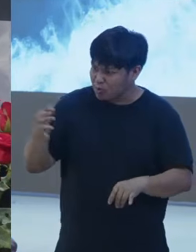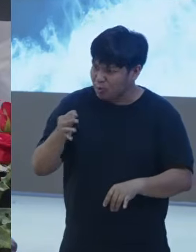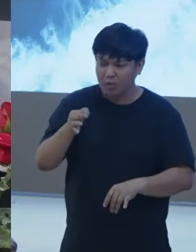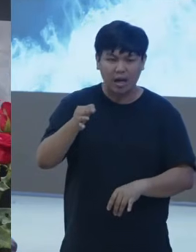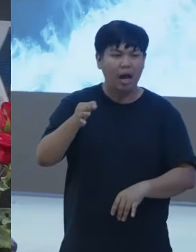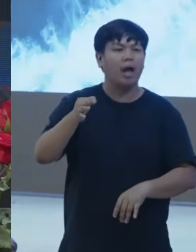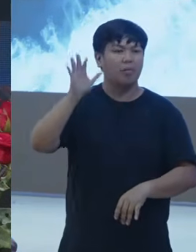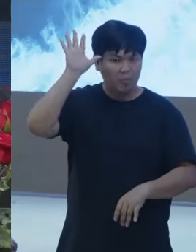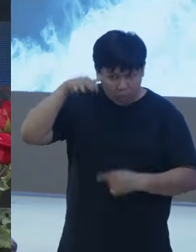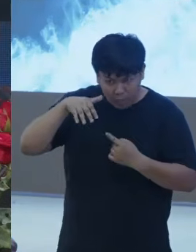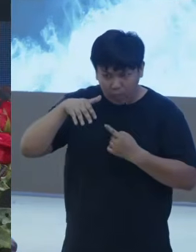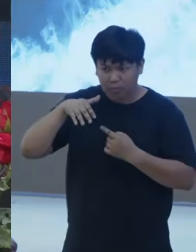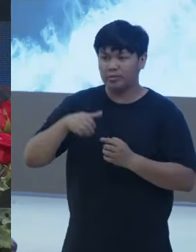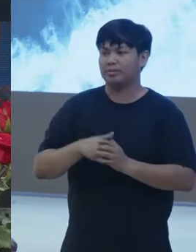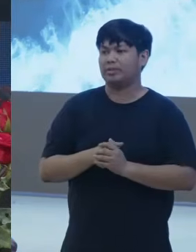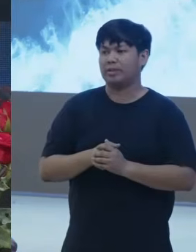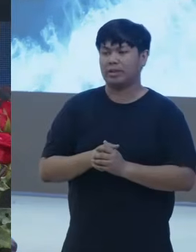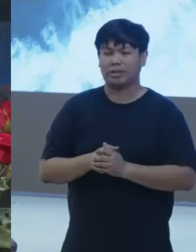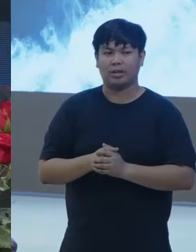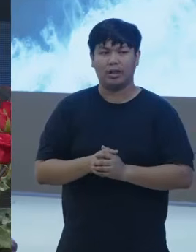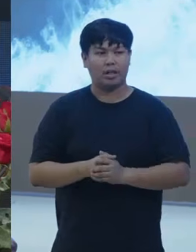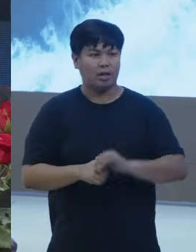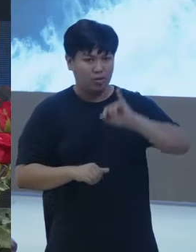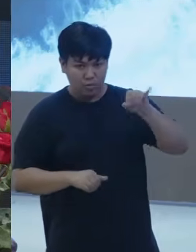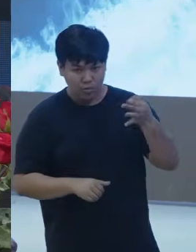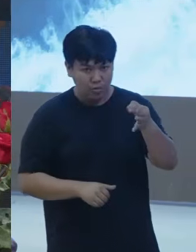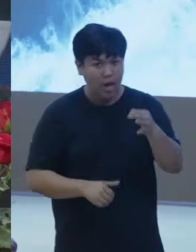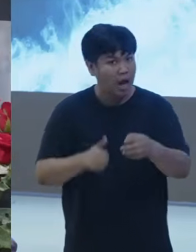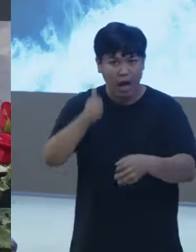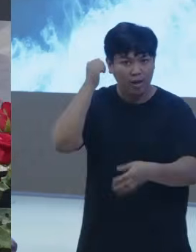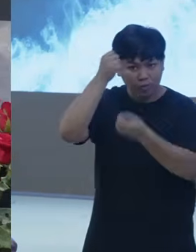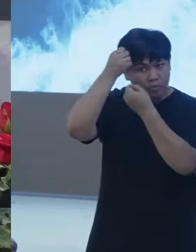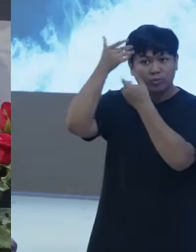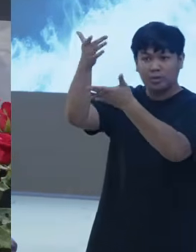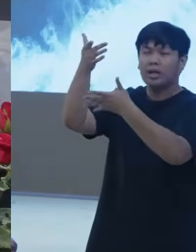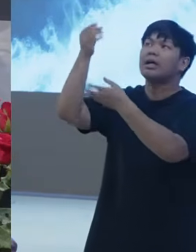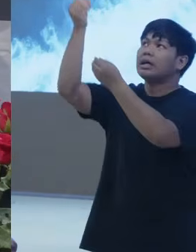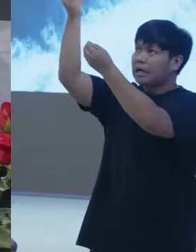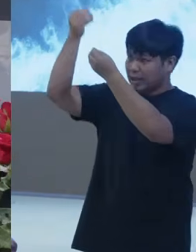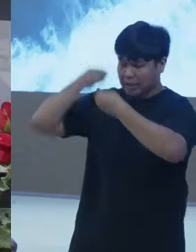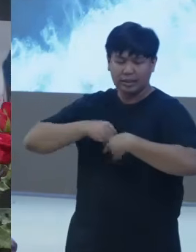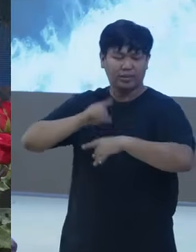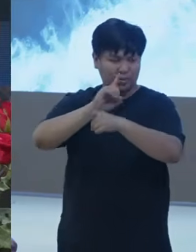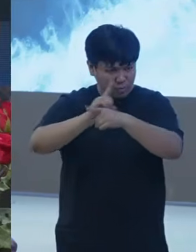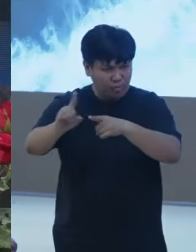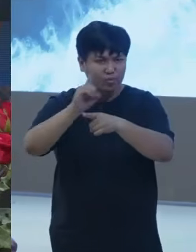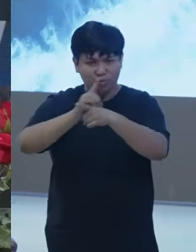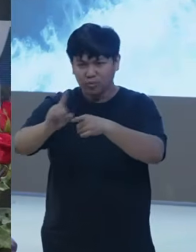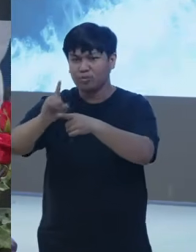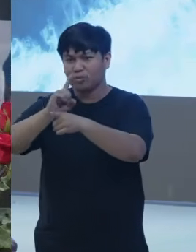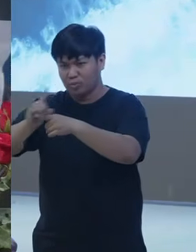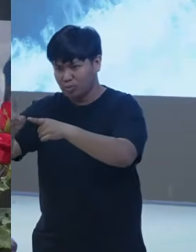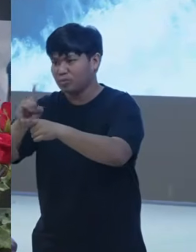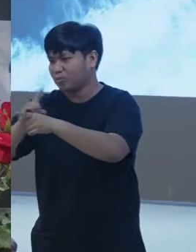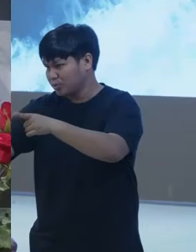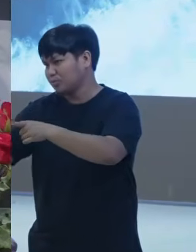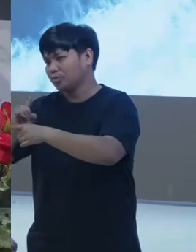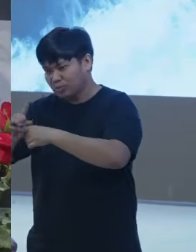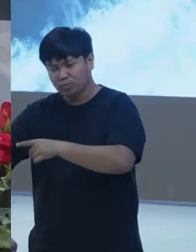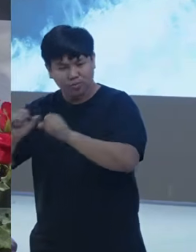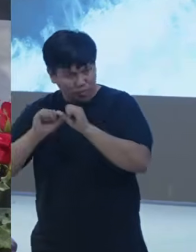at siya ay hindi susunod, kaya dinisiplina niya, ibinalik niya.